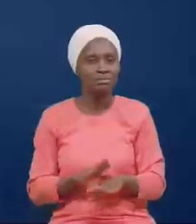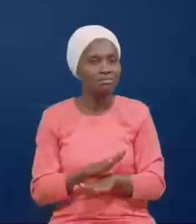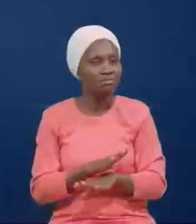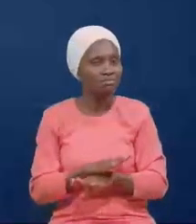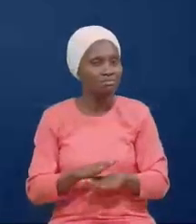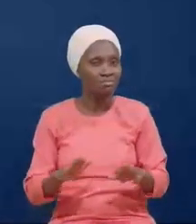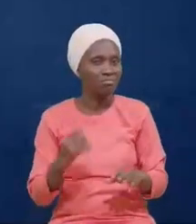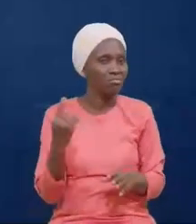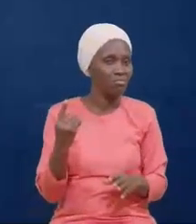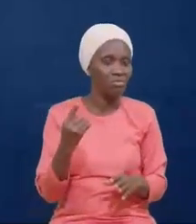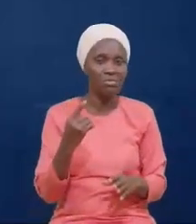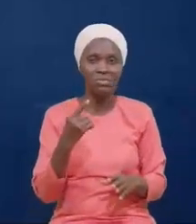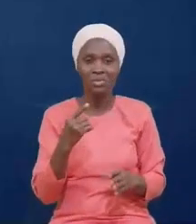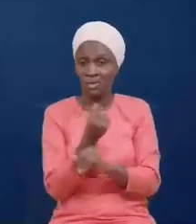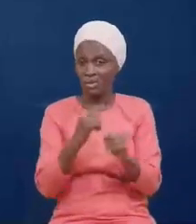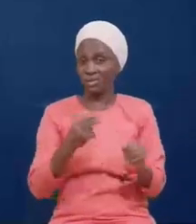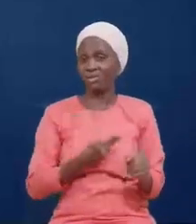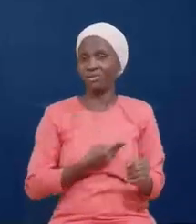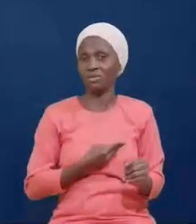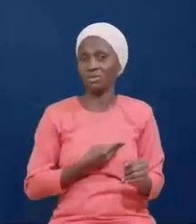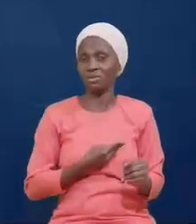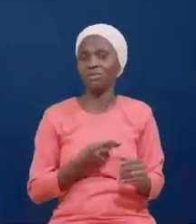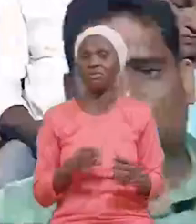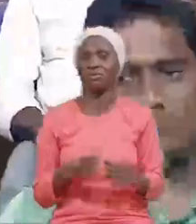non seulement il sauve notre âme,